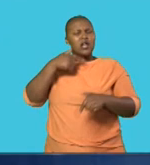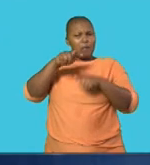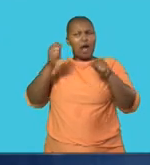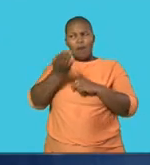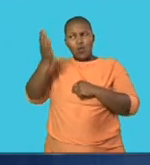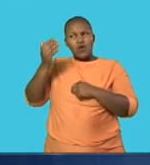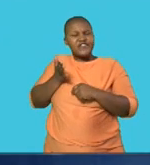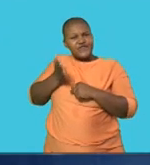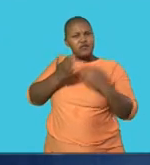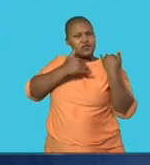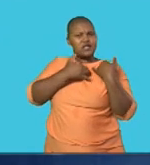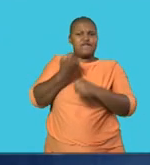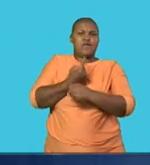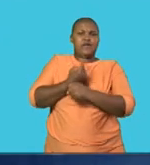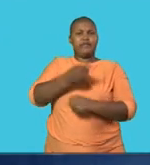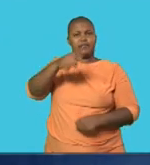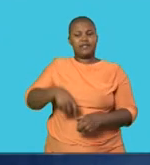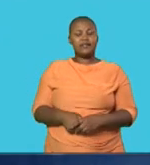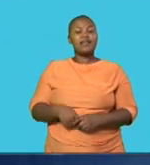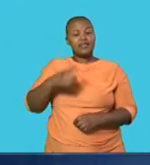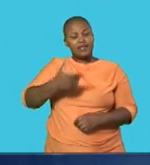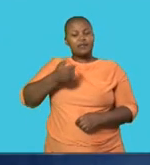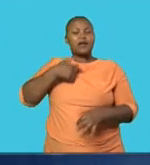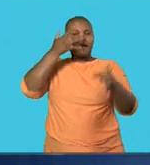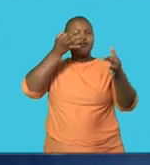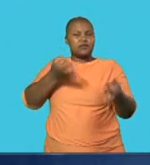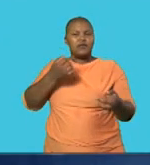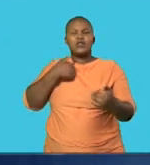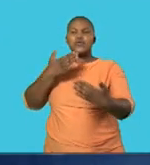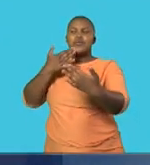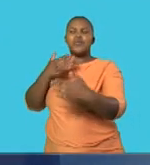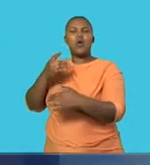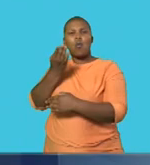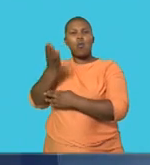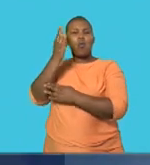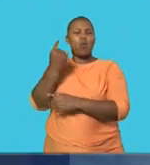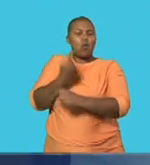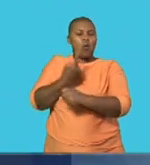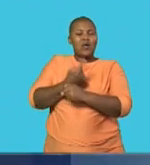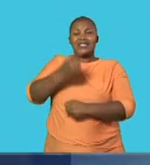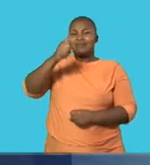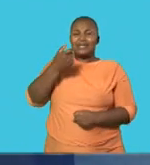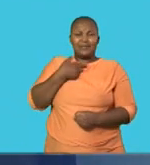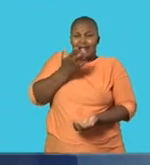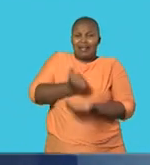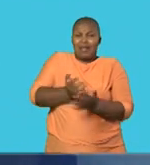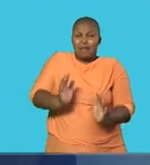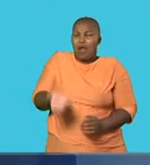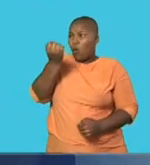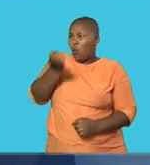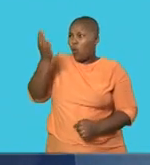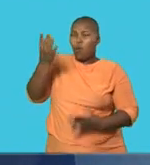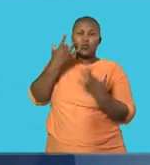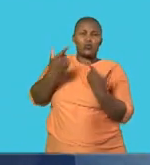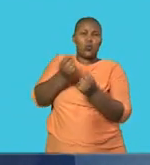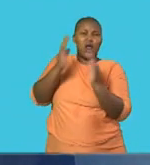safe ngaso sonke isikhathi yafika kanjalo ukuthi ngifuna ukubonga uNkulunkulu ngesomething angikwazi ukuhlala ukuthi uNkulunkulu engenzela kahle kanje.